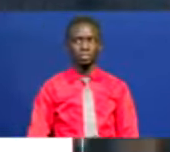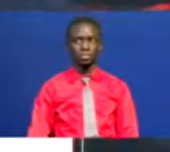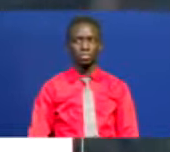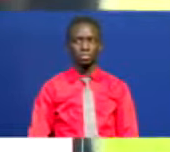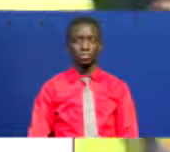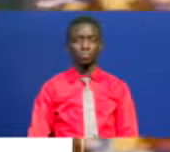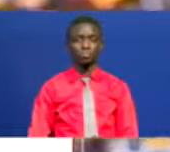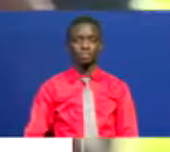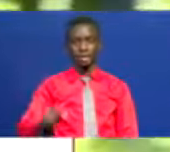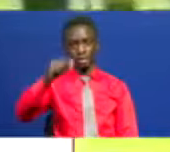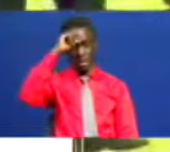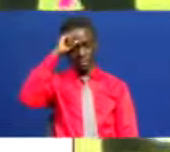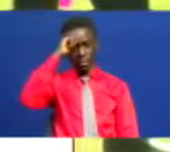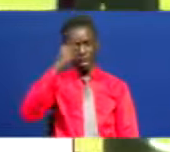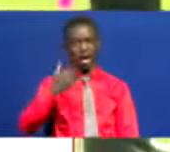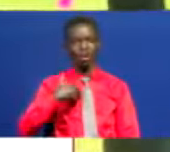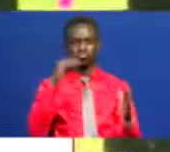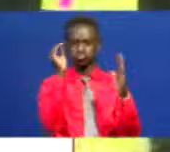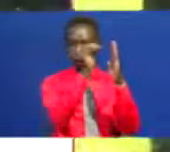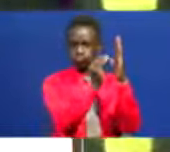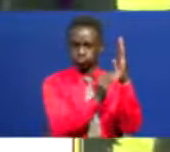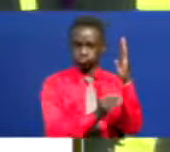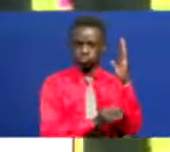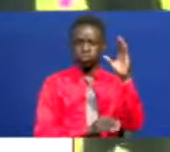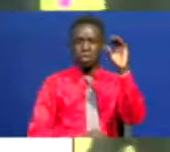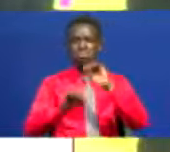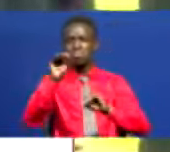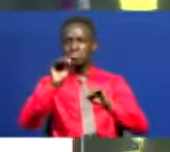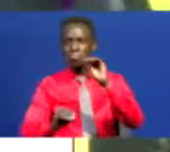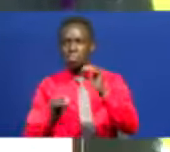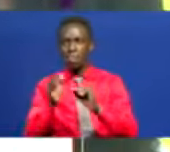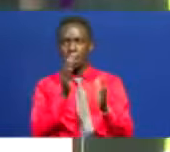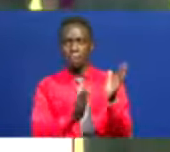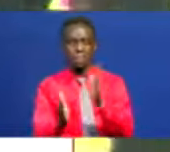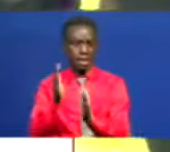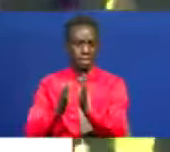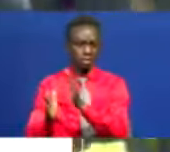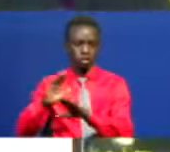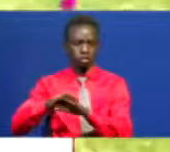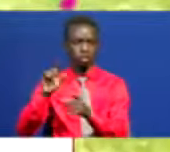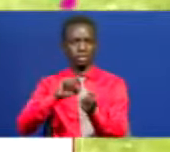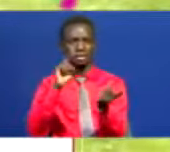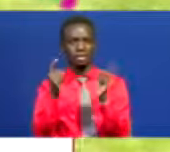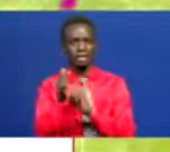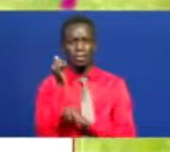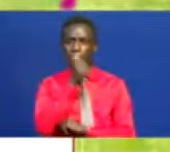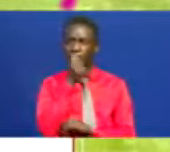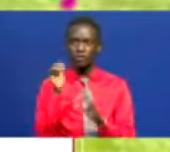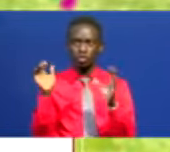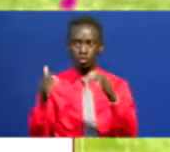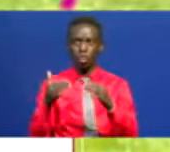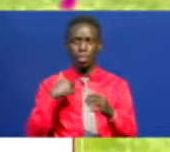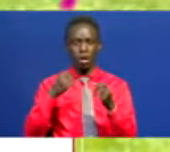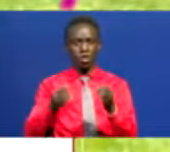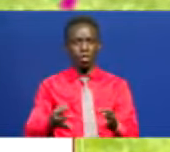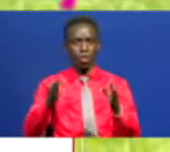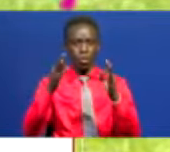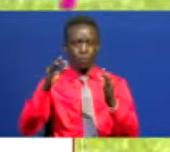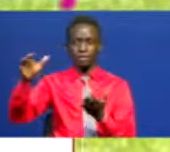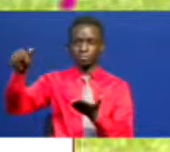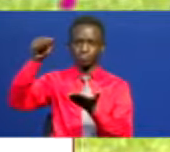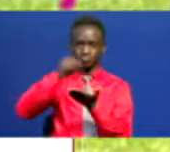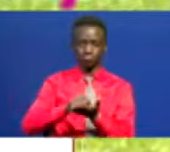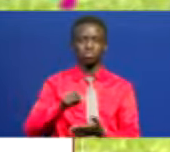Serikali imeweka mikakati ya kuifanyia mageuzi sekta ya ulinzi wa kibinafsi ili kudhibiti sekta hiyo kikamilifu. Mpango